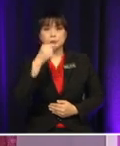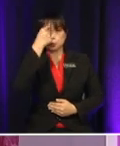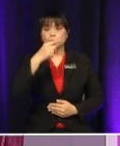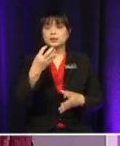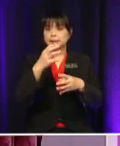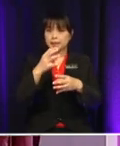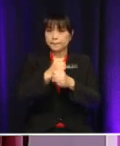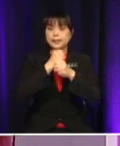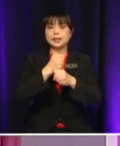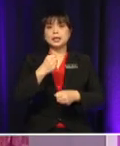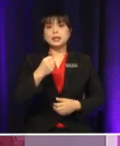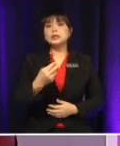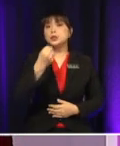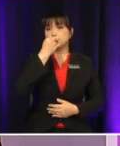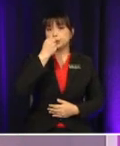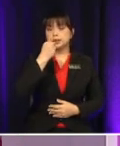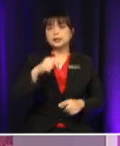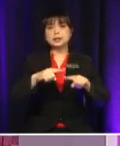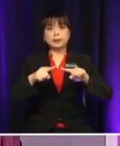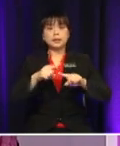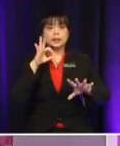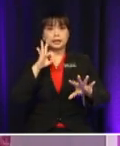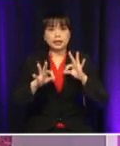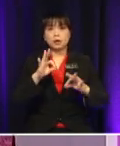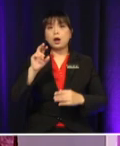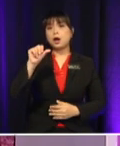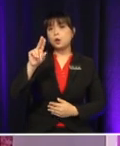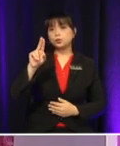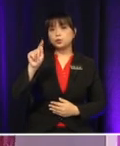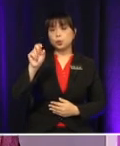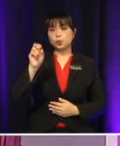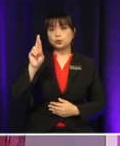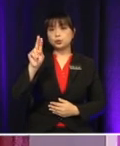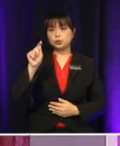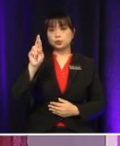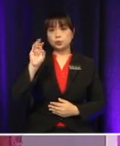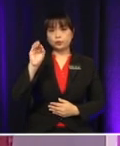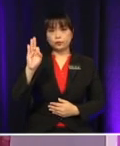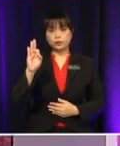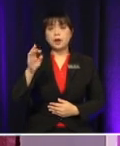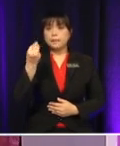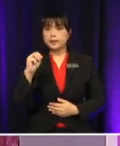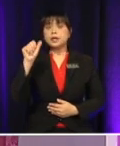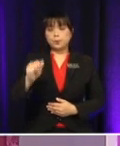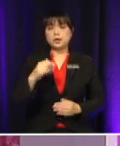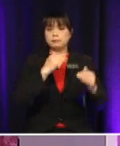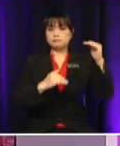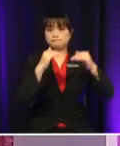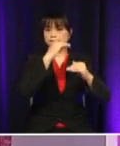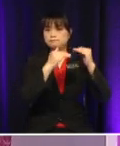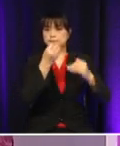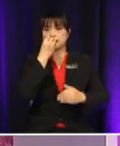manakala kalau dia ini autotrof Oke seperti spider-man mereka ini boleh membina makanan sendiri